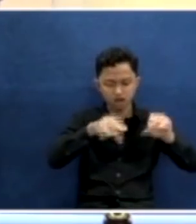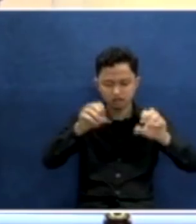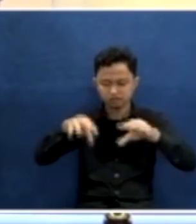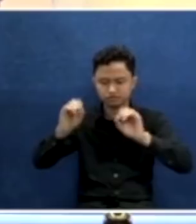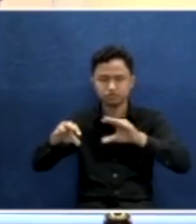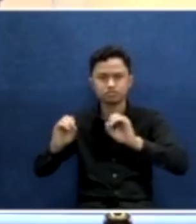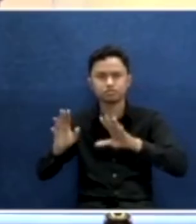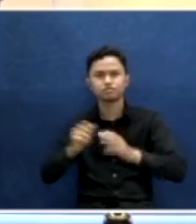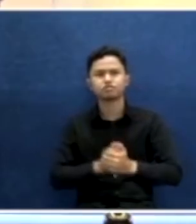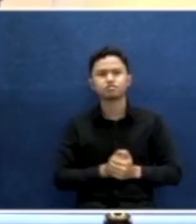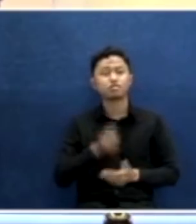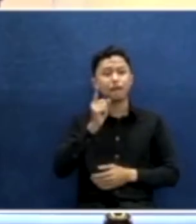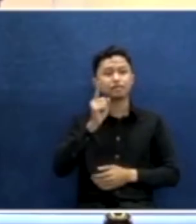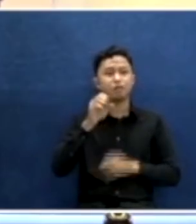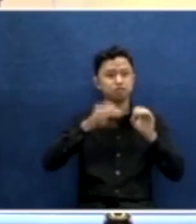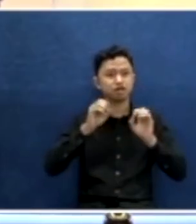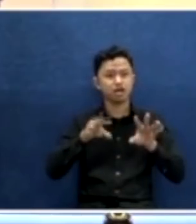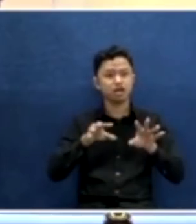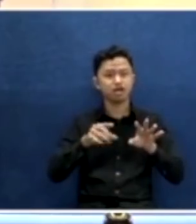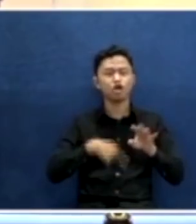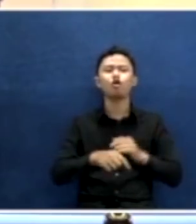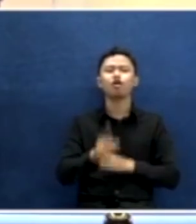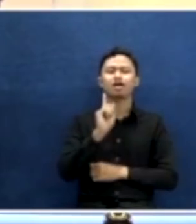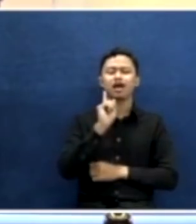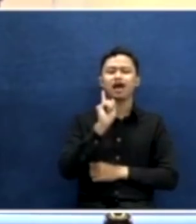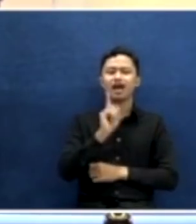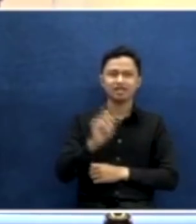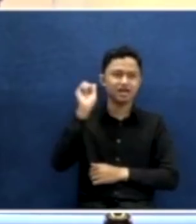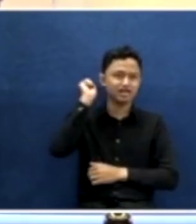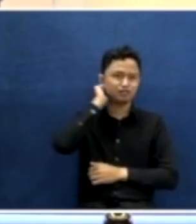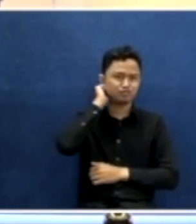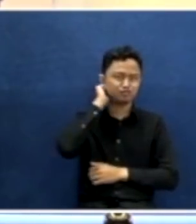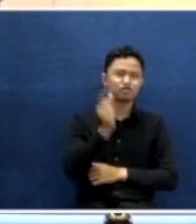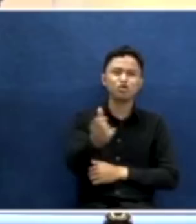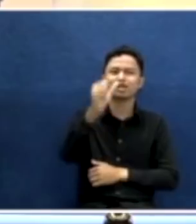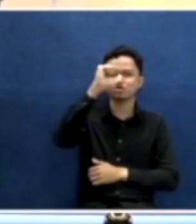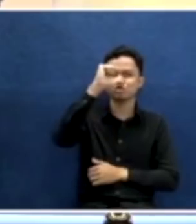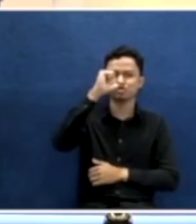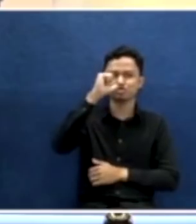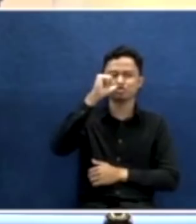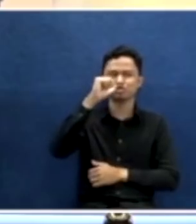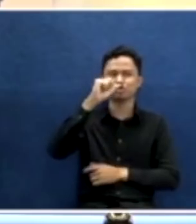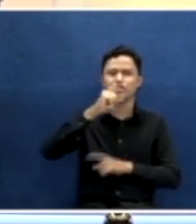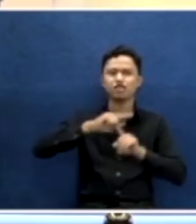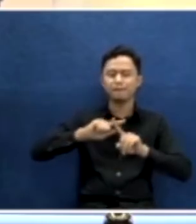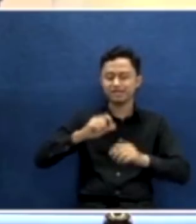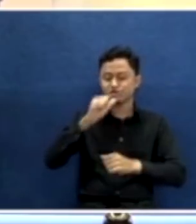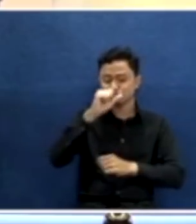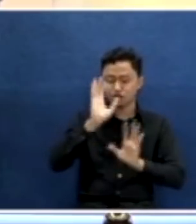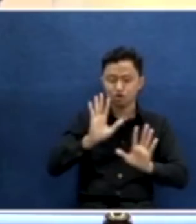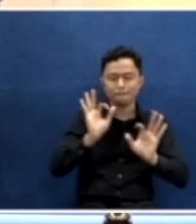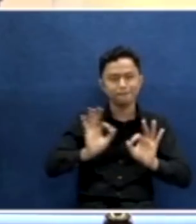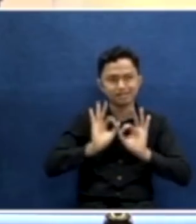dari seorang wanita penjual susu yang tidak mau mencampurkan susunya dengan air dari keturunan lambung yang bersih lalu